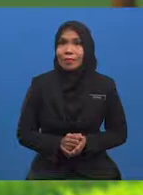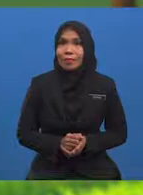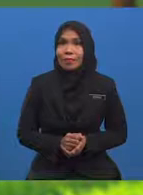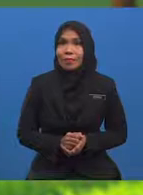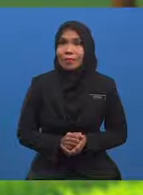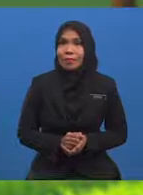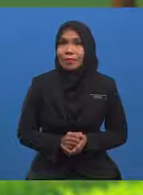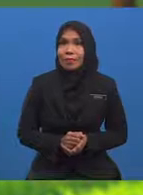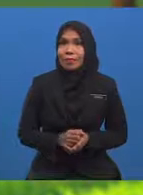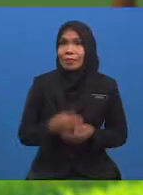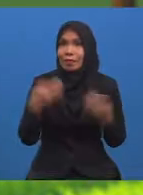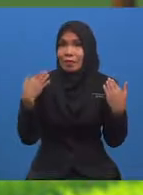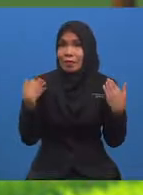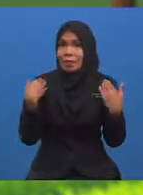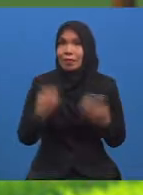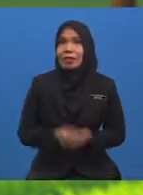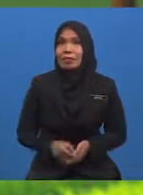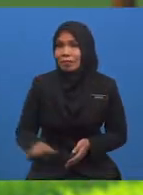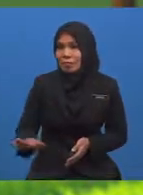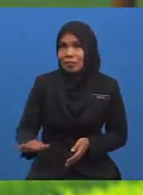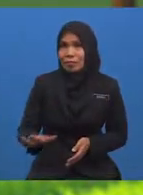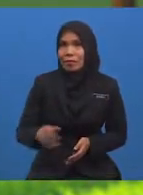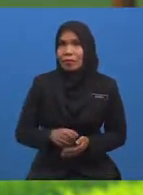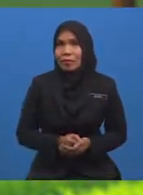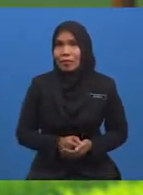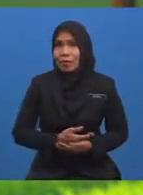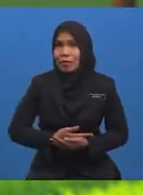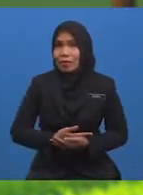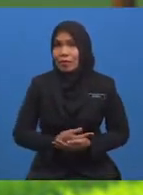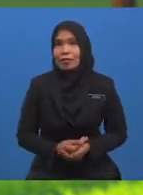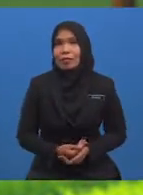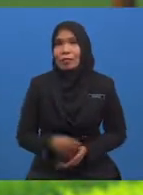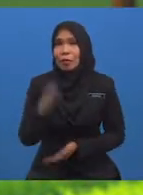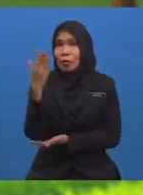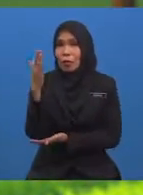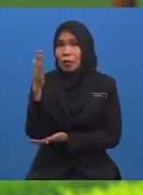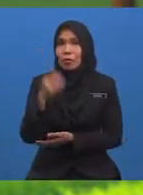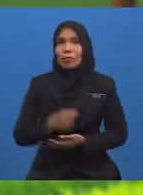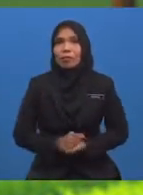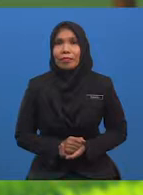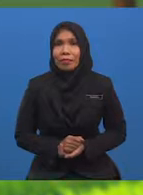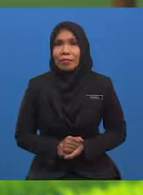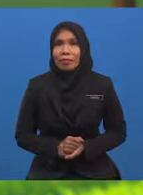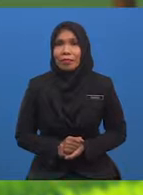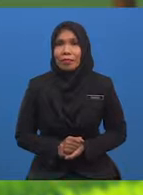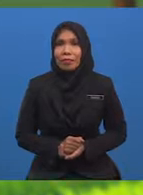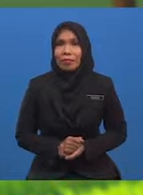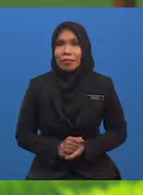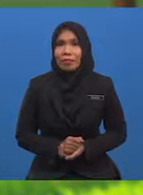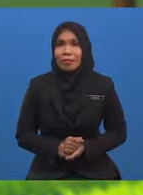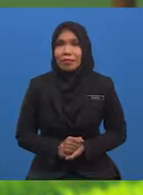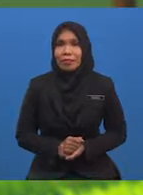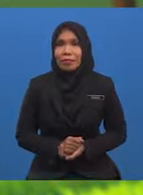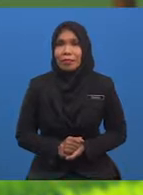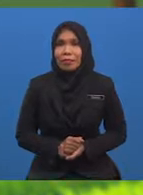satu anak pokok yang telah cikgu tanam beberapa hari yang lepas untuk cikgu tunjukkan